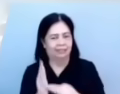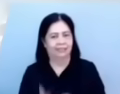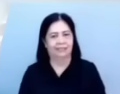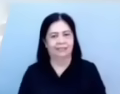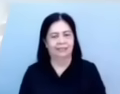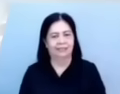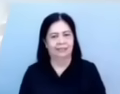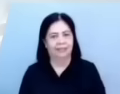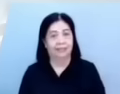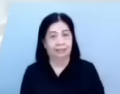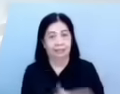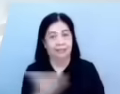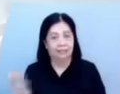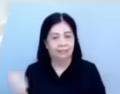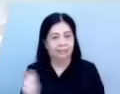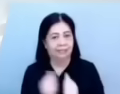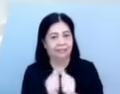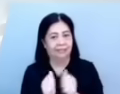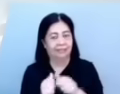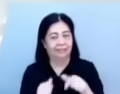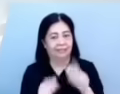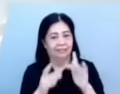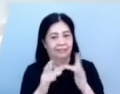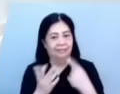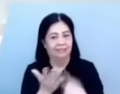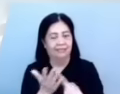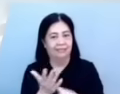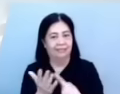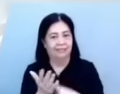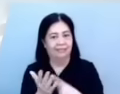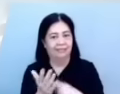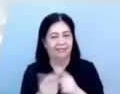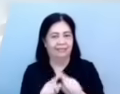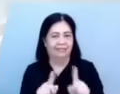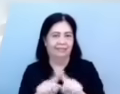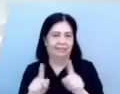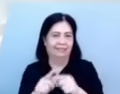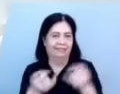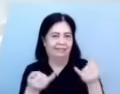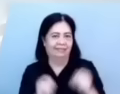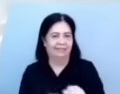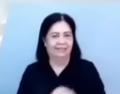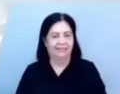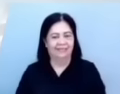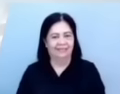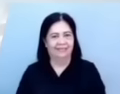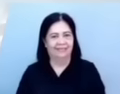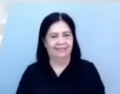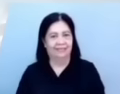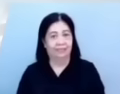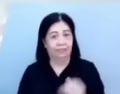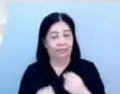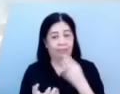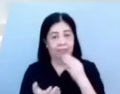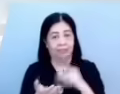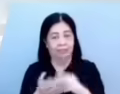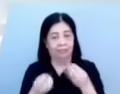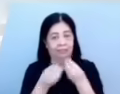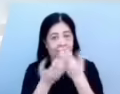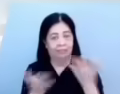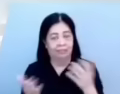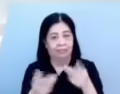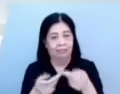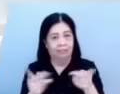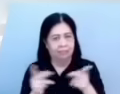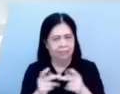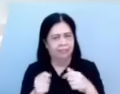mga kapuso, makisali sa aming online talakayan sa iba't ibang issue. Kung may nais din kayong maibalita sa inyong lugar, mag-PM